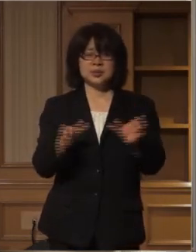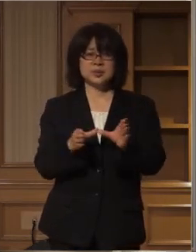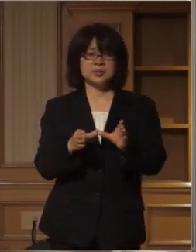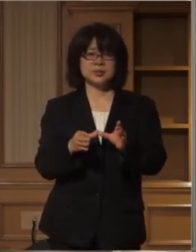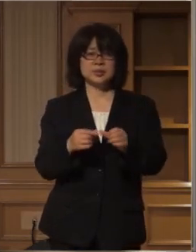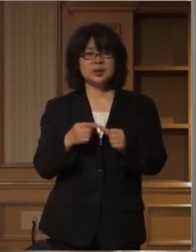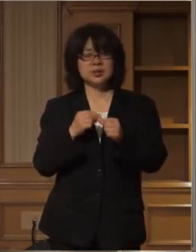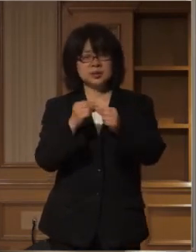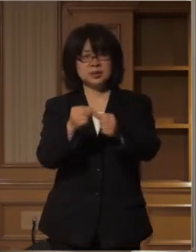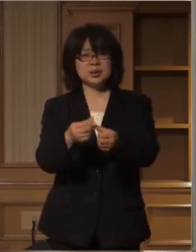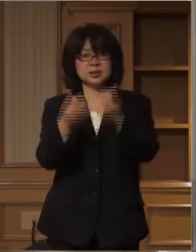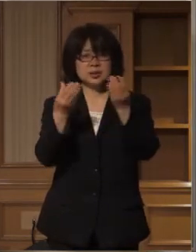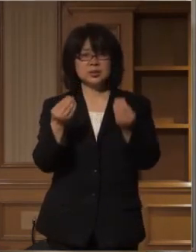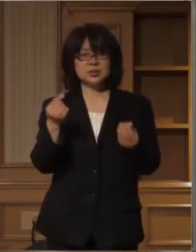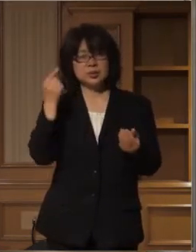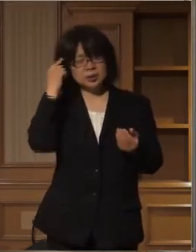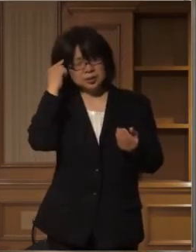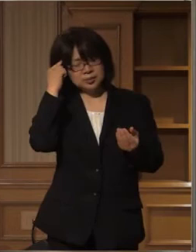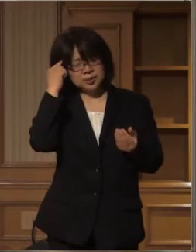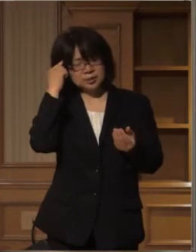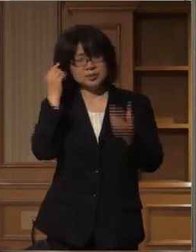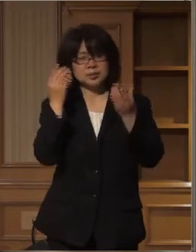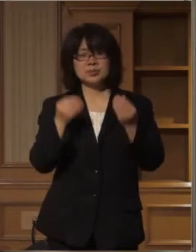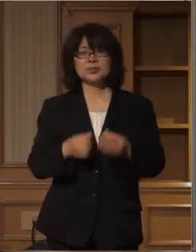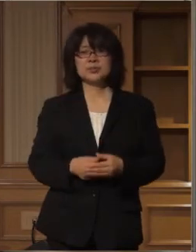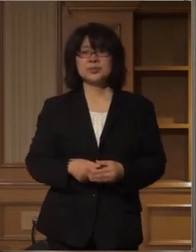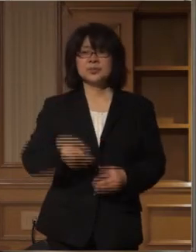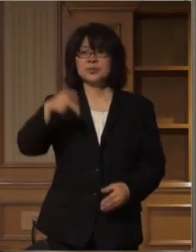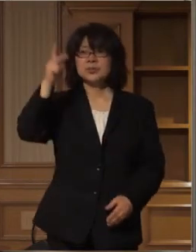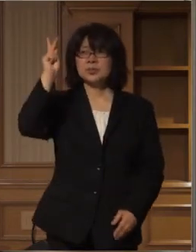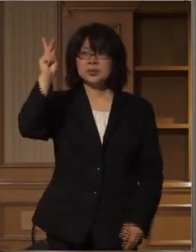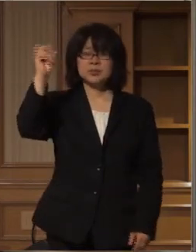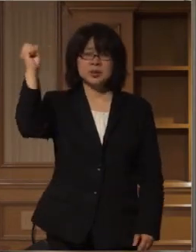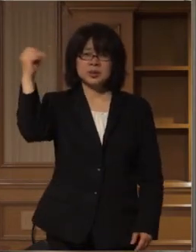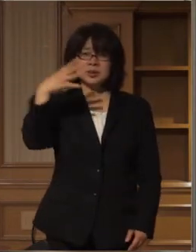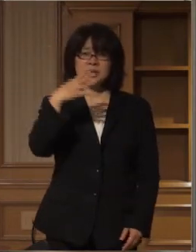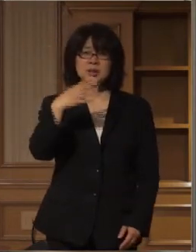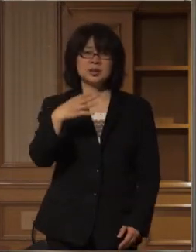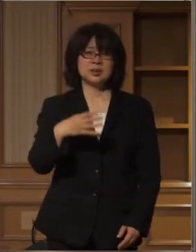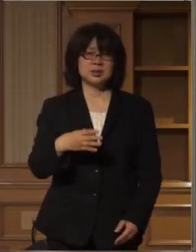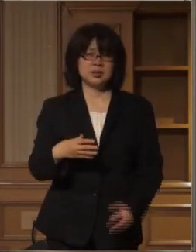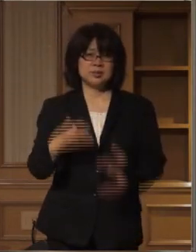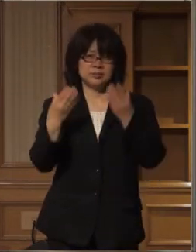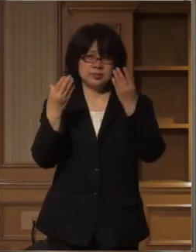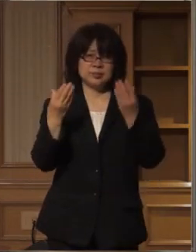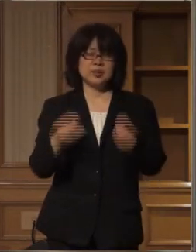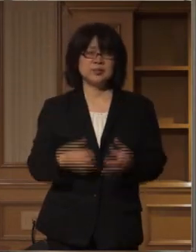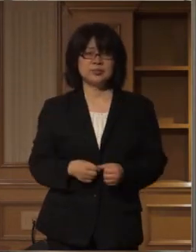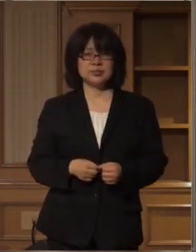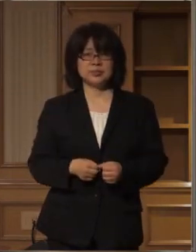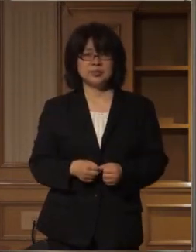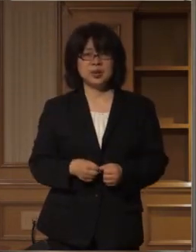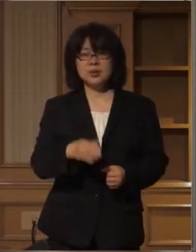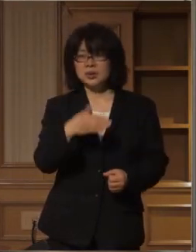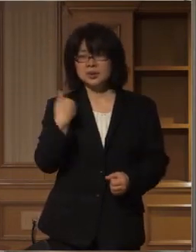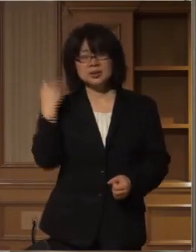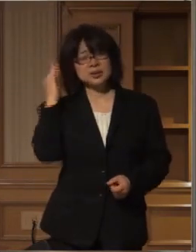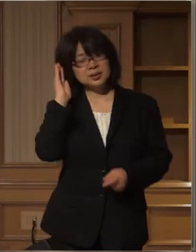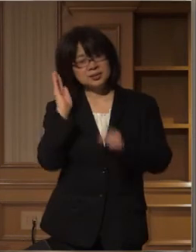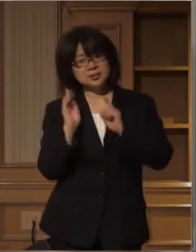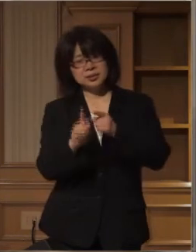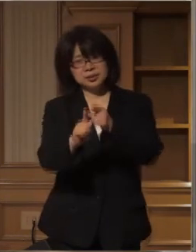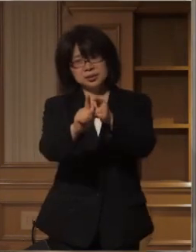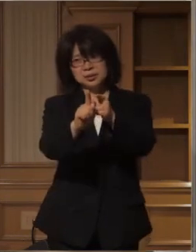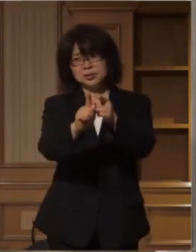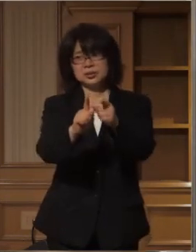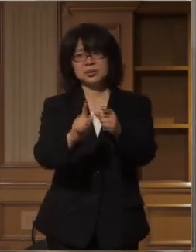。ですので、神様が語られてるんだけれども、また聞き従っていく中においてもなか